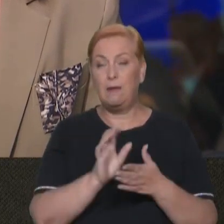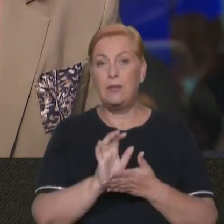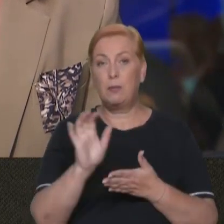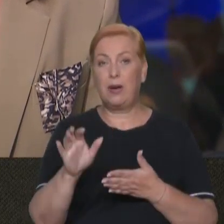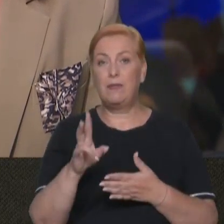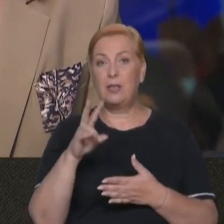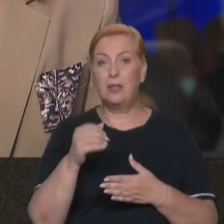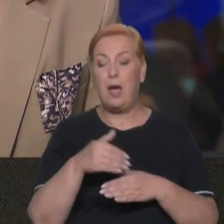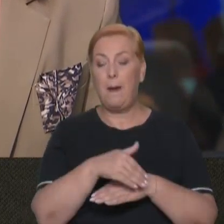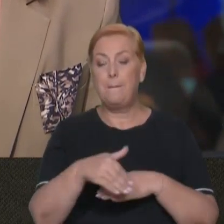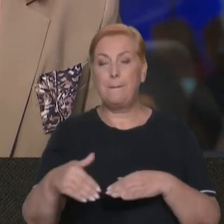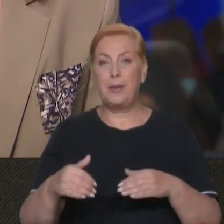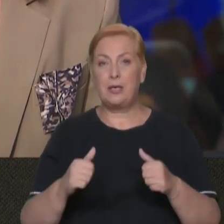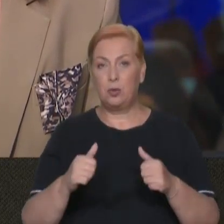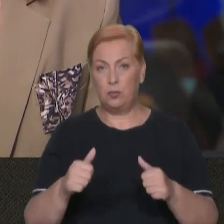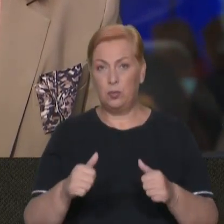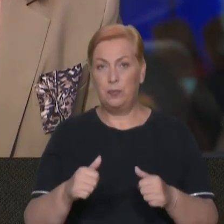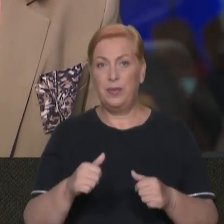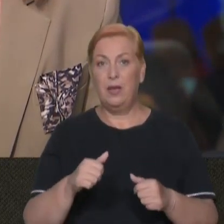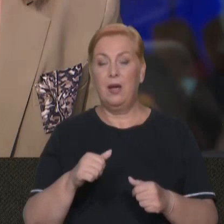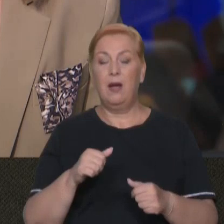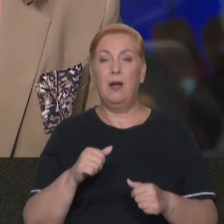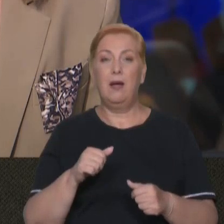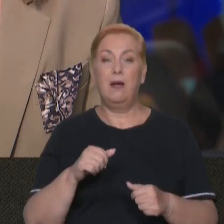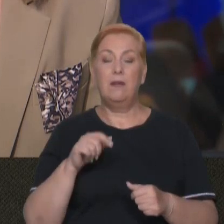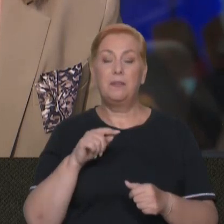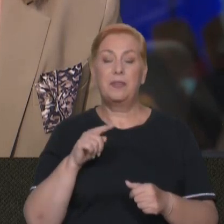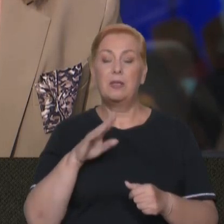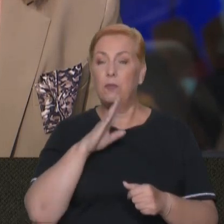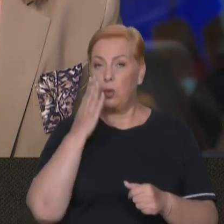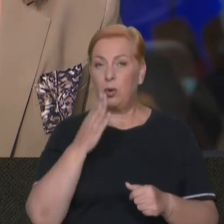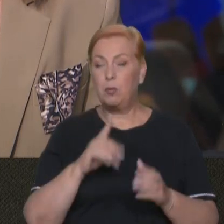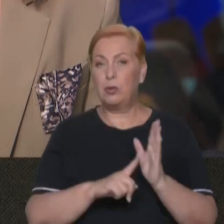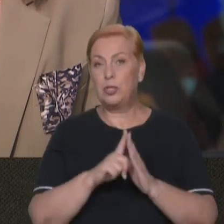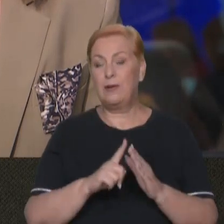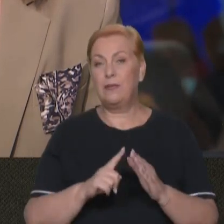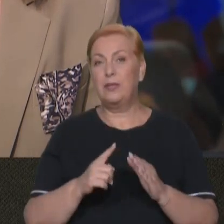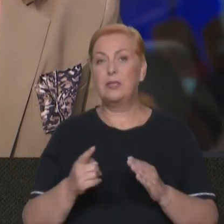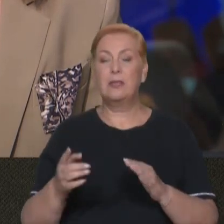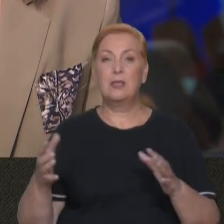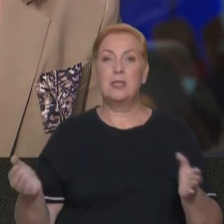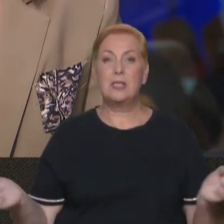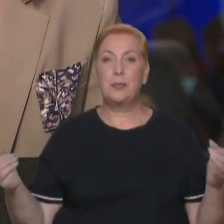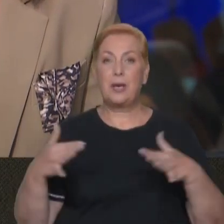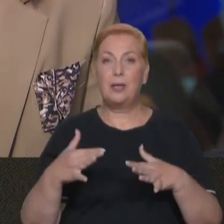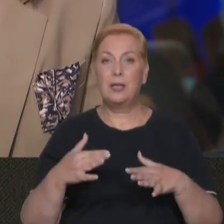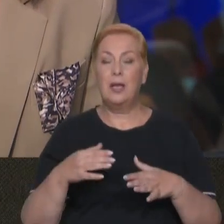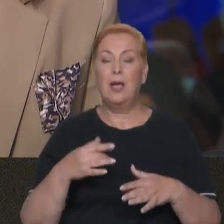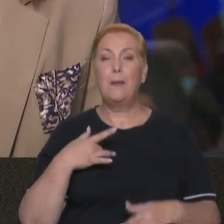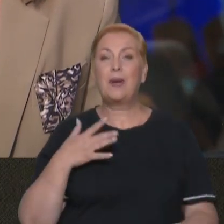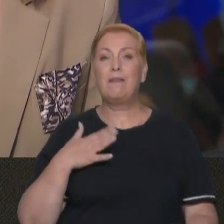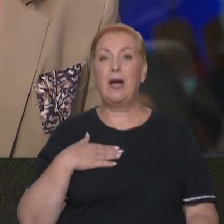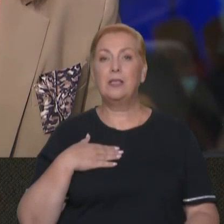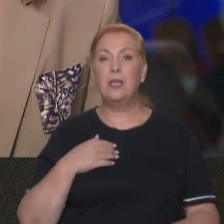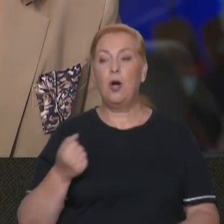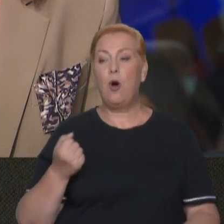тижні почали вони збирати приватні охоронні компанії що є цікавим Спочатку вони говорять що ці приватні охоронні компанії будуть